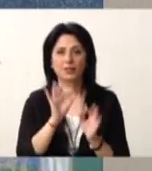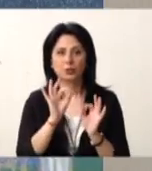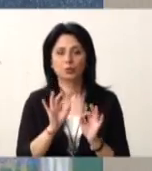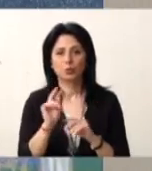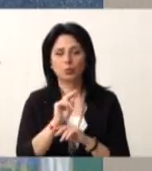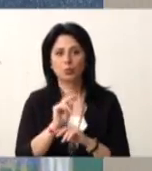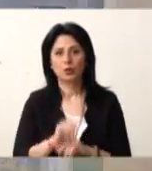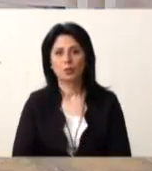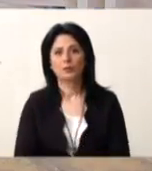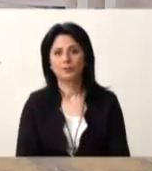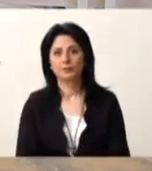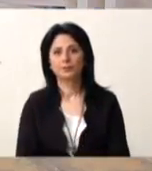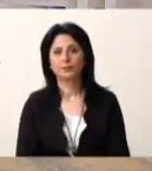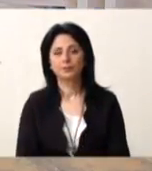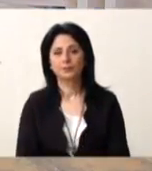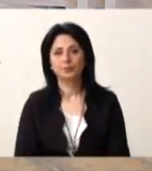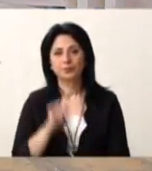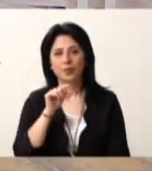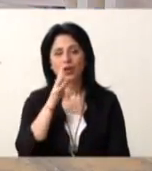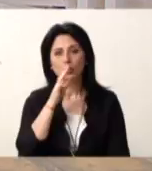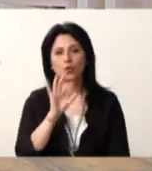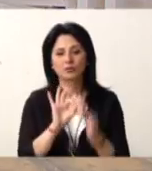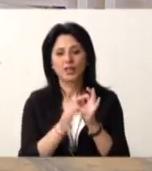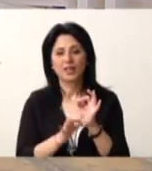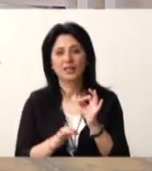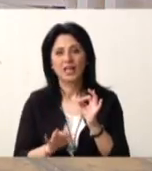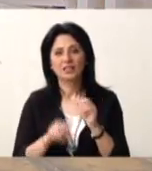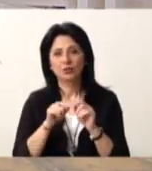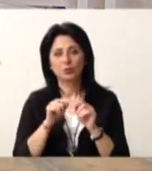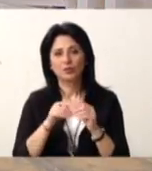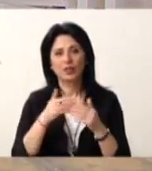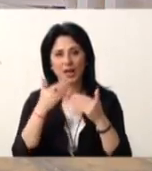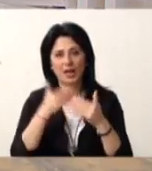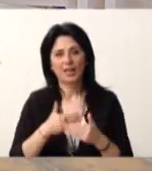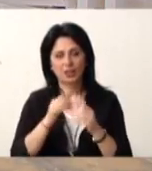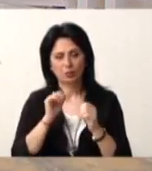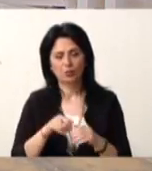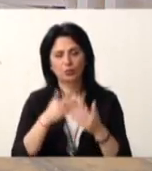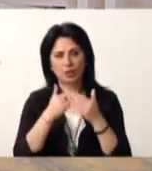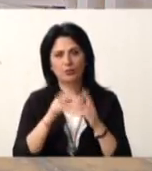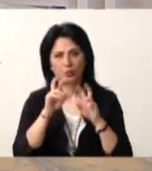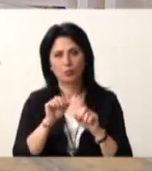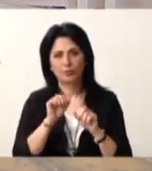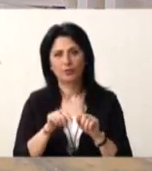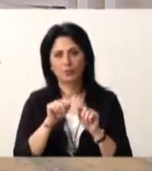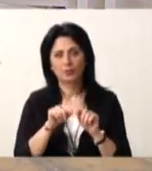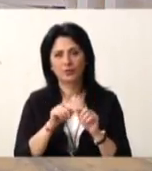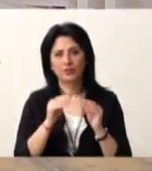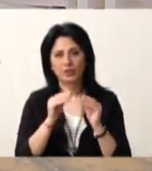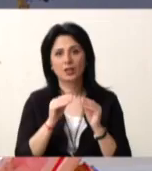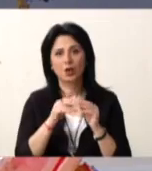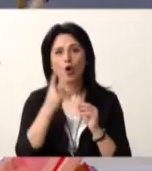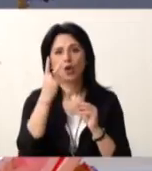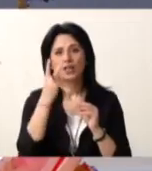ადეკვატური კურნალობა. დამოკვირვები აქცინა, მაგ დროს ნაწლავებზე უფრო ინფორმატიული რენტგენი ენდოკრინოლოგიური გამოკვლევა ფაფით, რომელიც